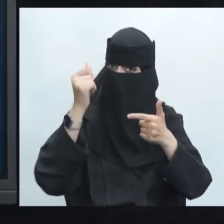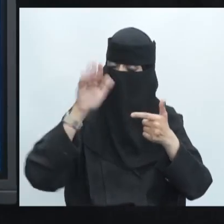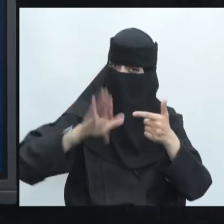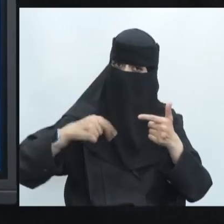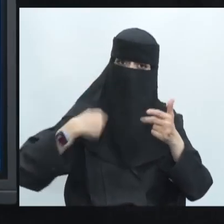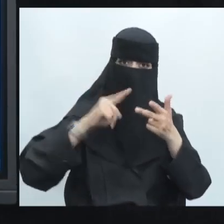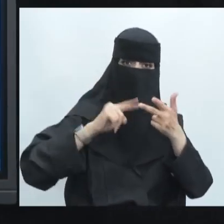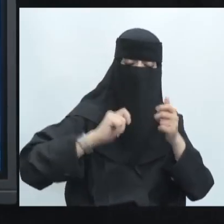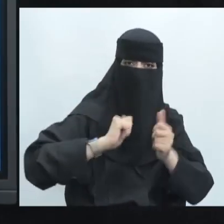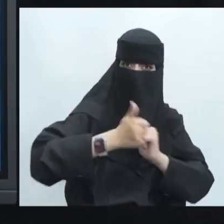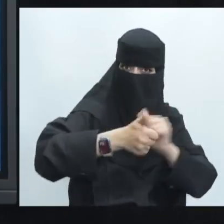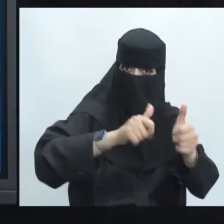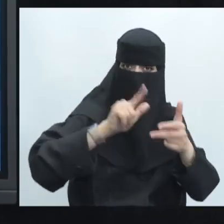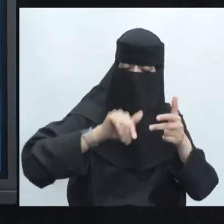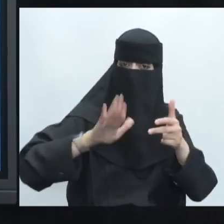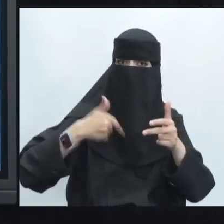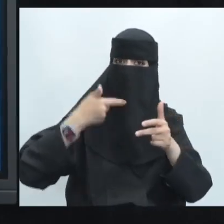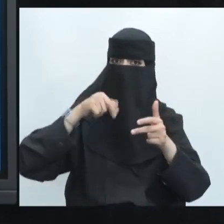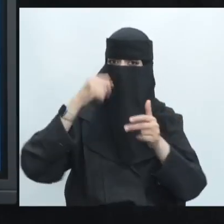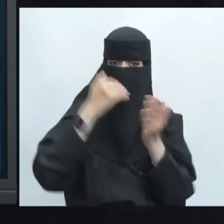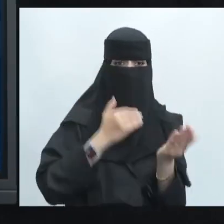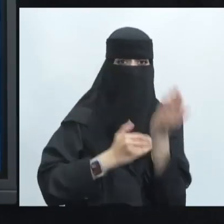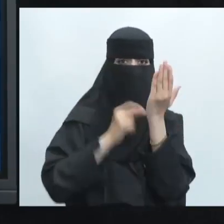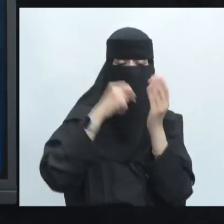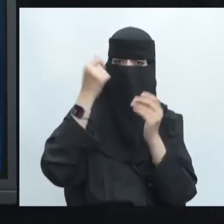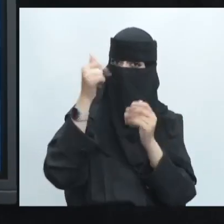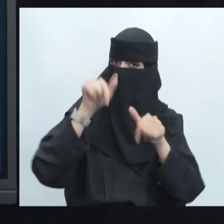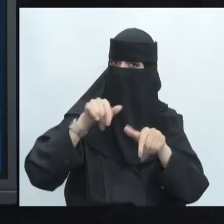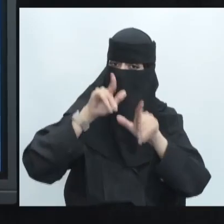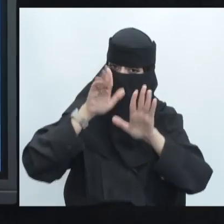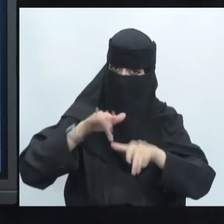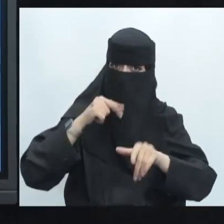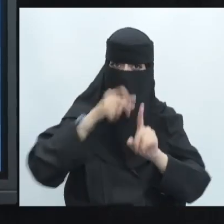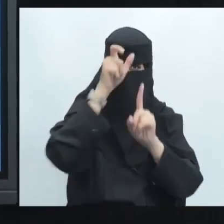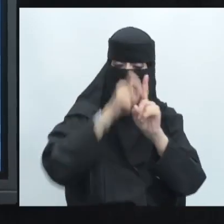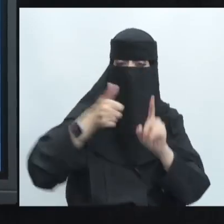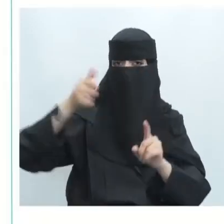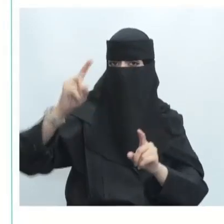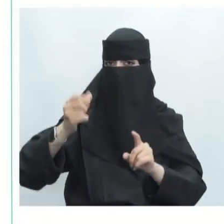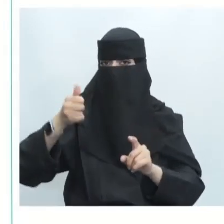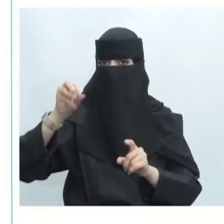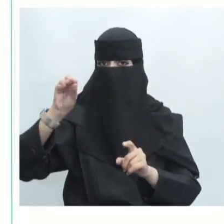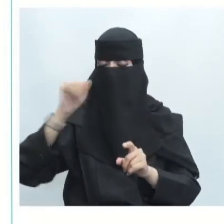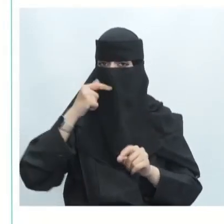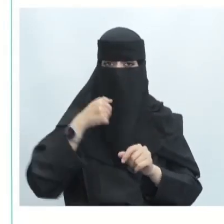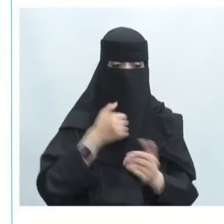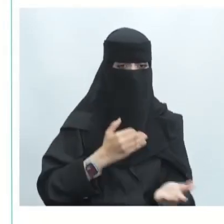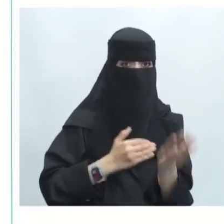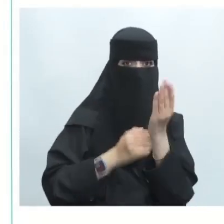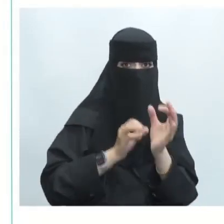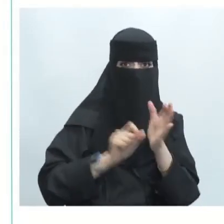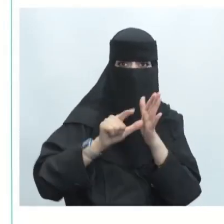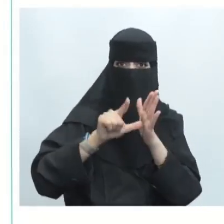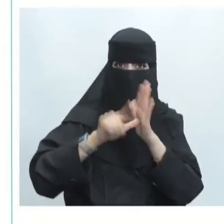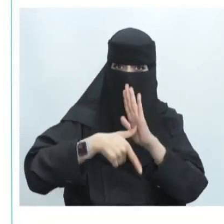تعتمد على المنافسه تعتمد على التقارير الماليه لذلك هنا ابراهيم لم يقدم الخطه الاستراتيجيه لهذا